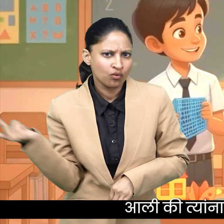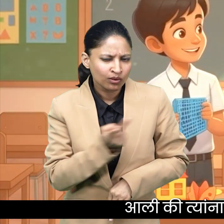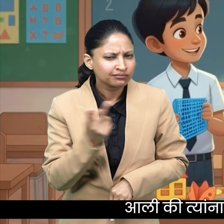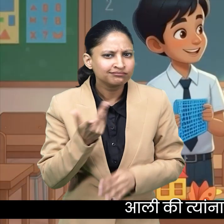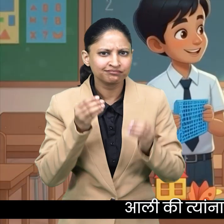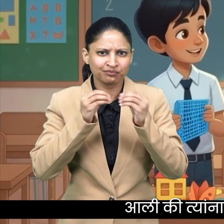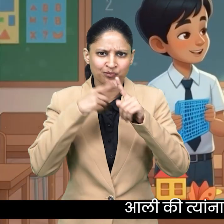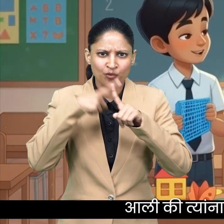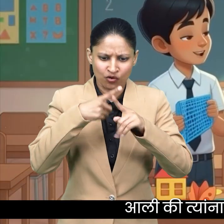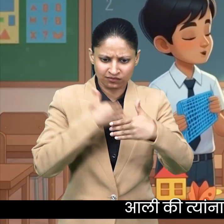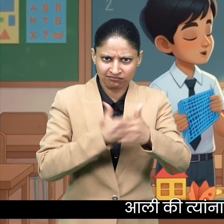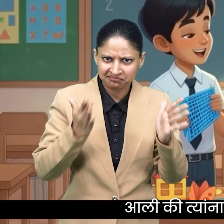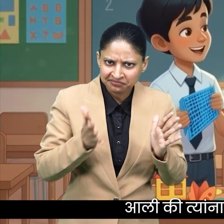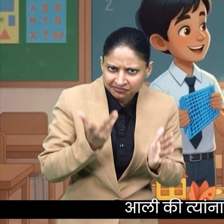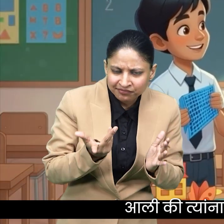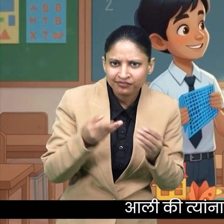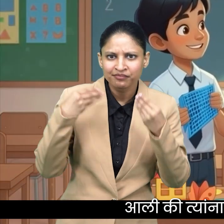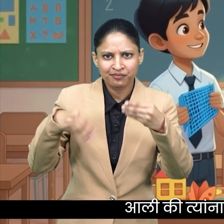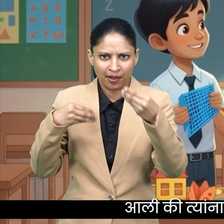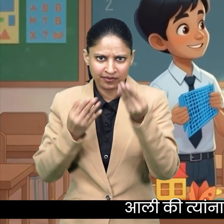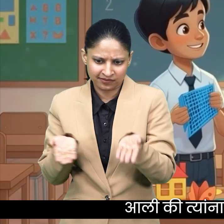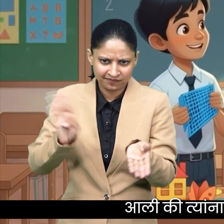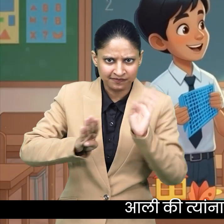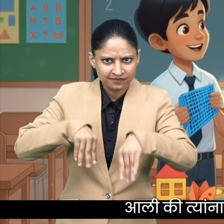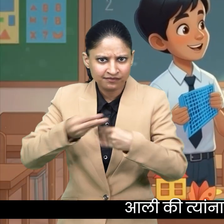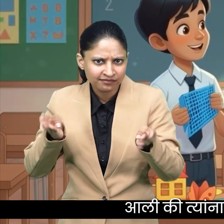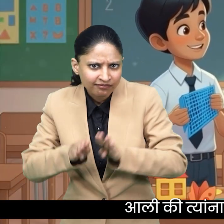आकारांबद्दल अधिक जाणून घ्यायचे होते.